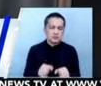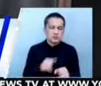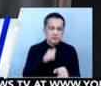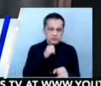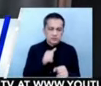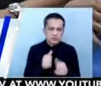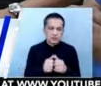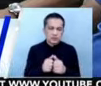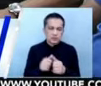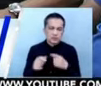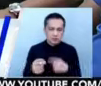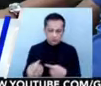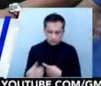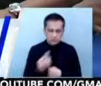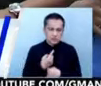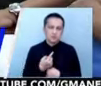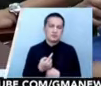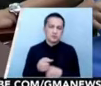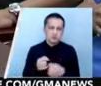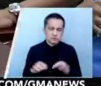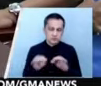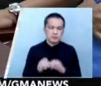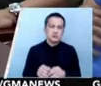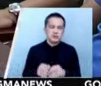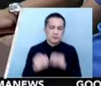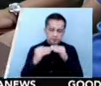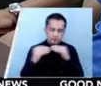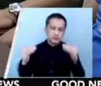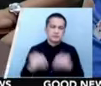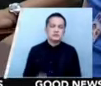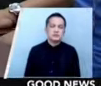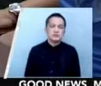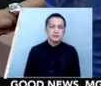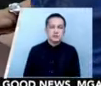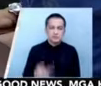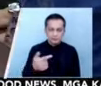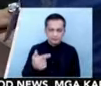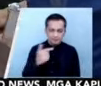akin siya sumuko. Para sa GMA Integrated News, Ian Cruz, nakatutok 24 oras.